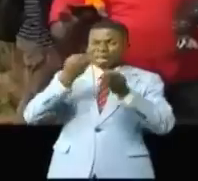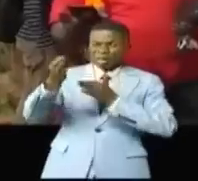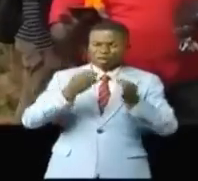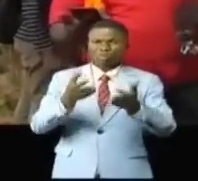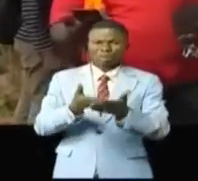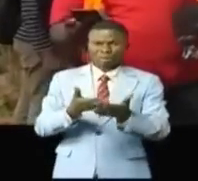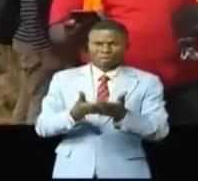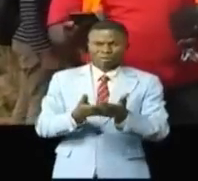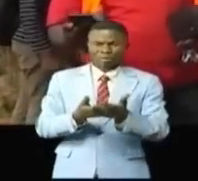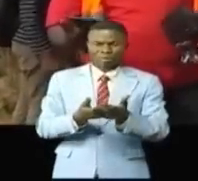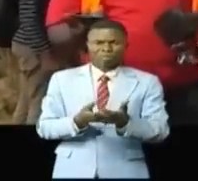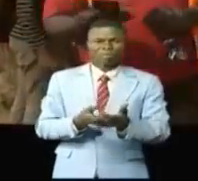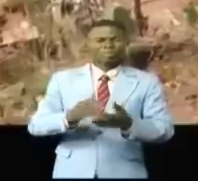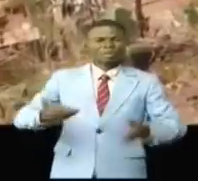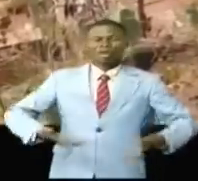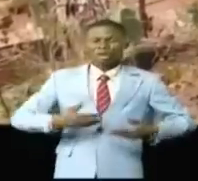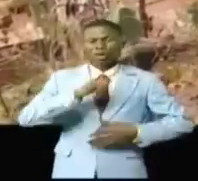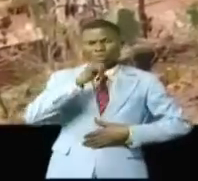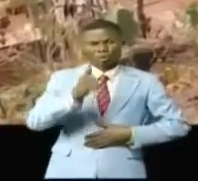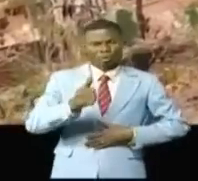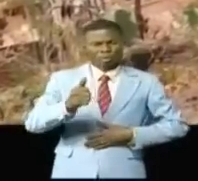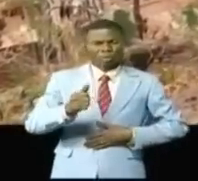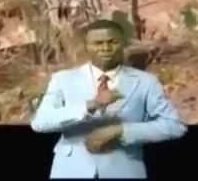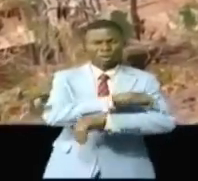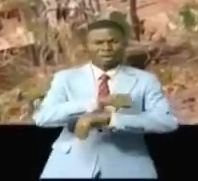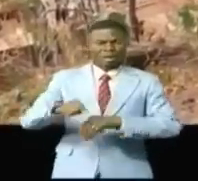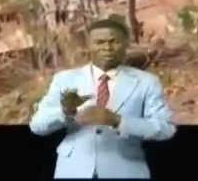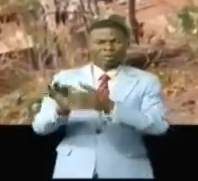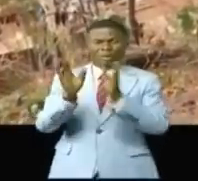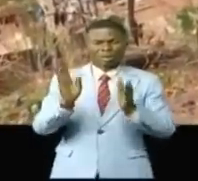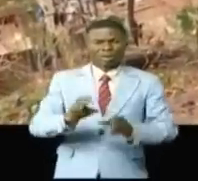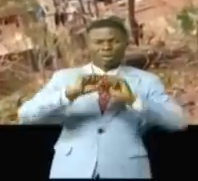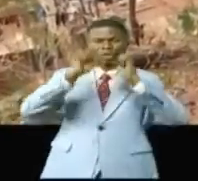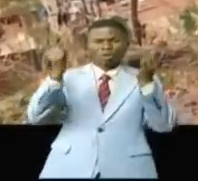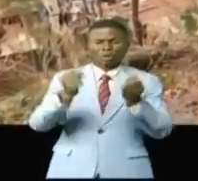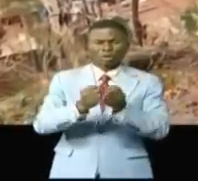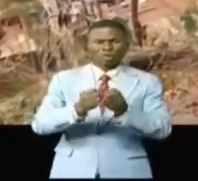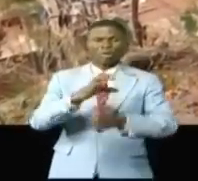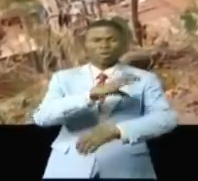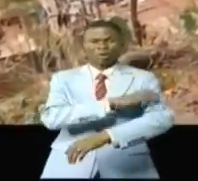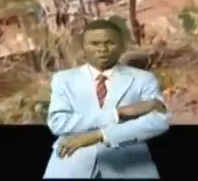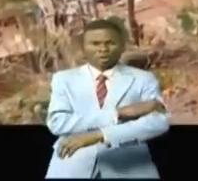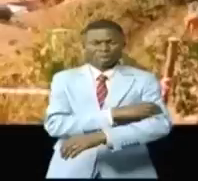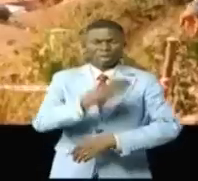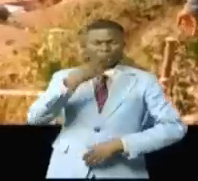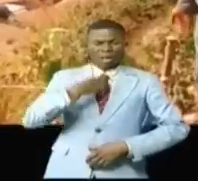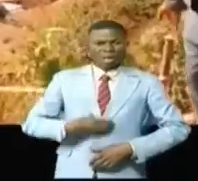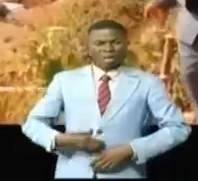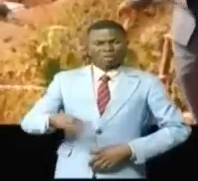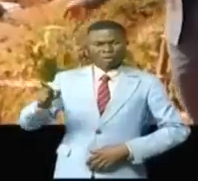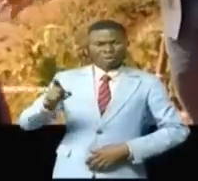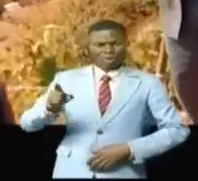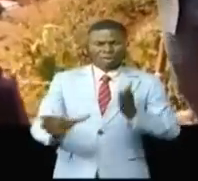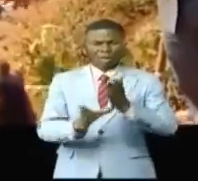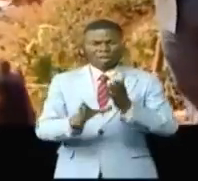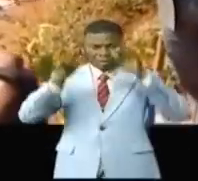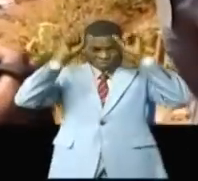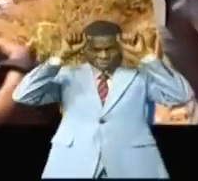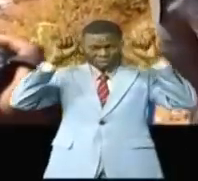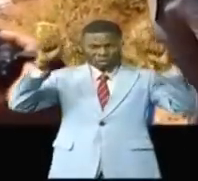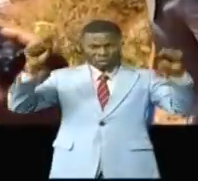explication. Sentiment de désolation pour le bureau de coordination de la société civile. Maître Néné Bintou,